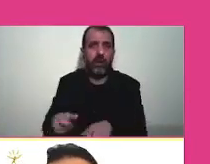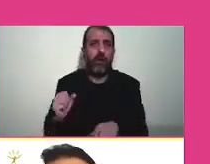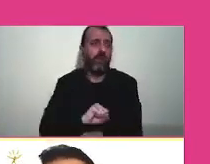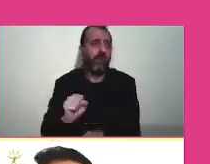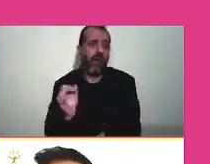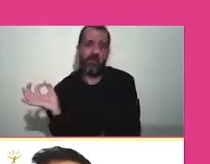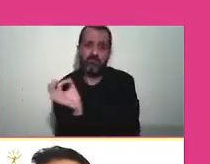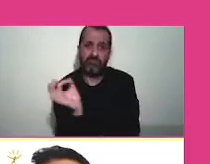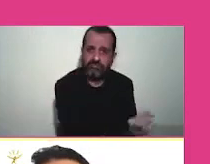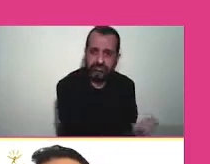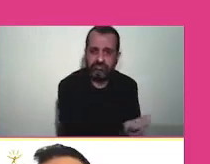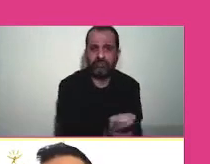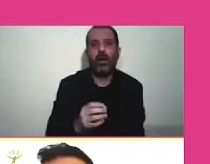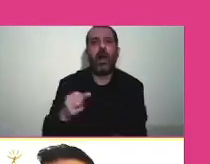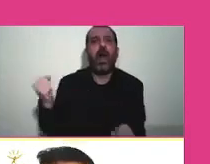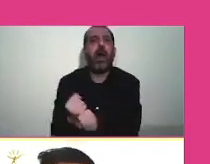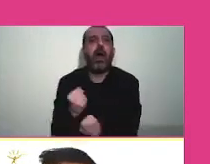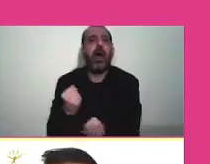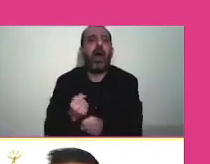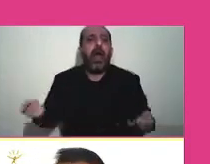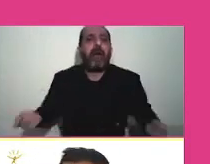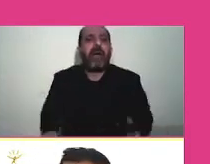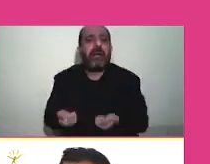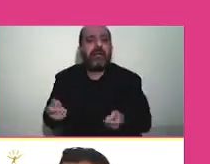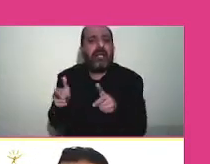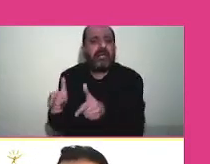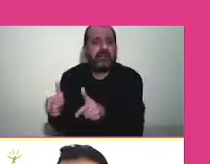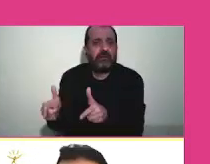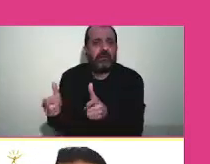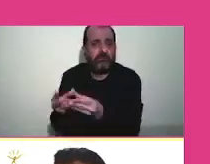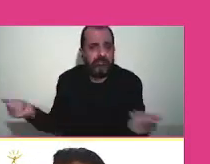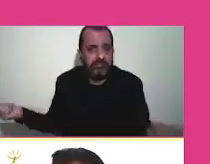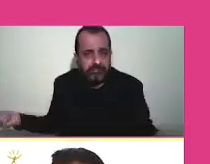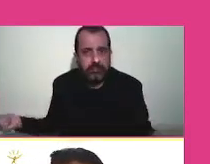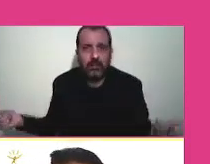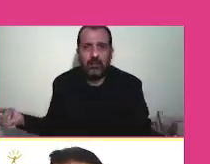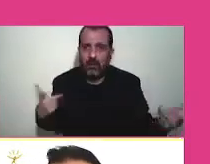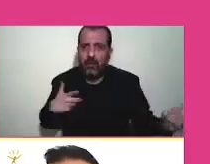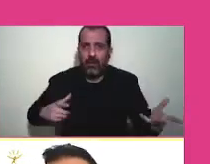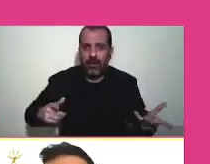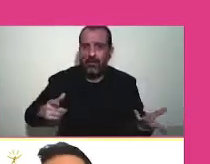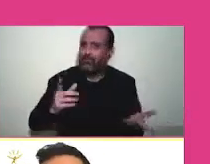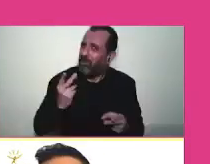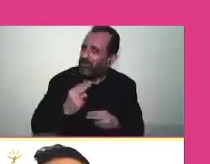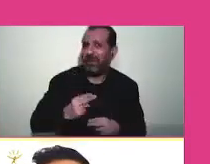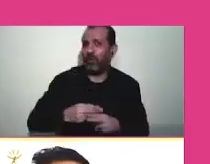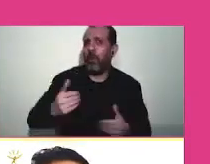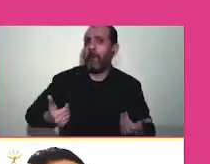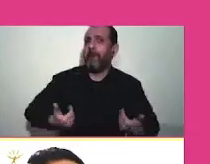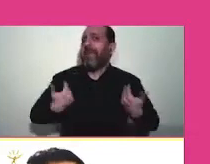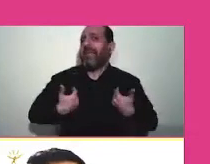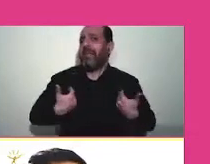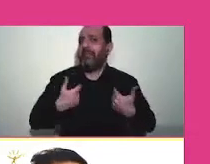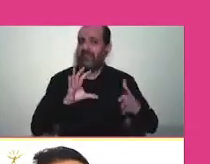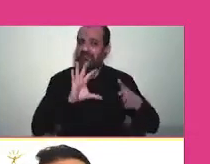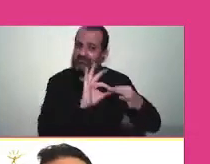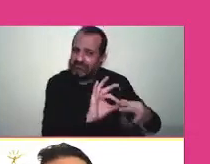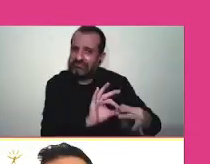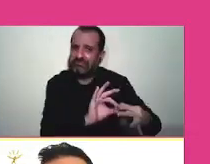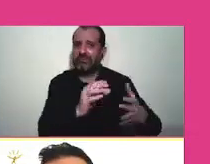πέρα το παιχνίδι έχει και ένα ρόλο ανακουφιστικό, έχει και ένα ρόλο συνύπαρξης και νομίζω μπορεί να λειτουργήσει σε μεγάλο